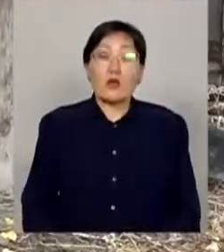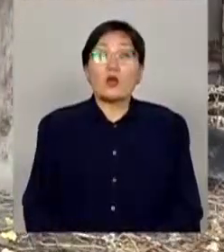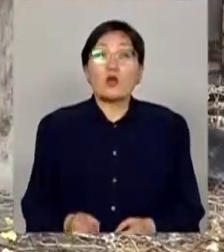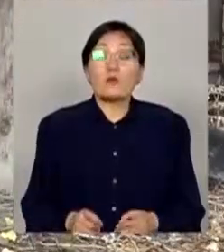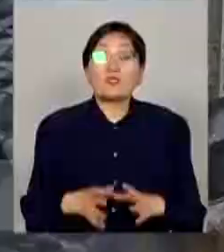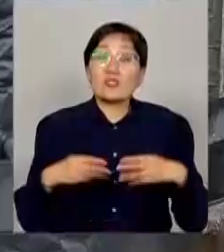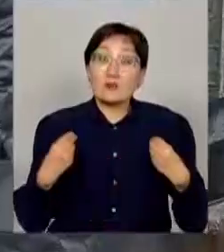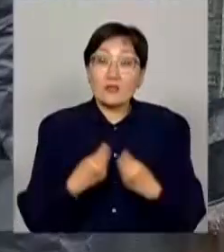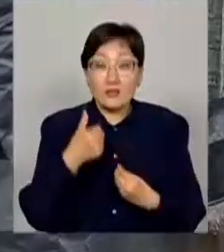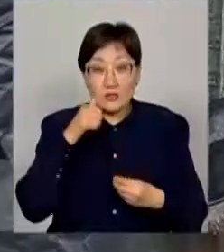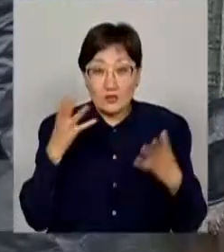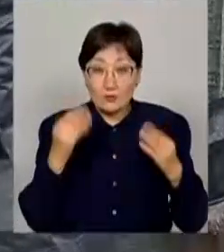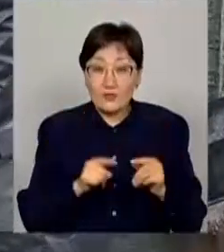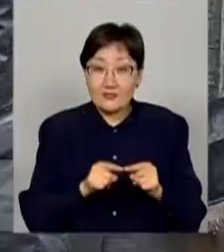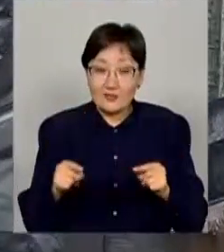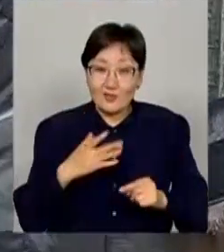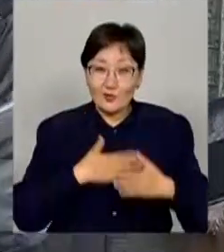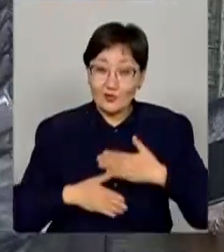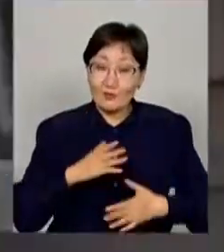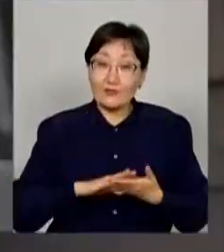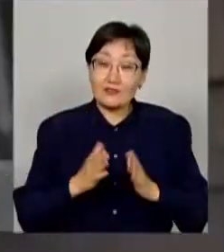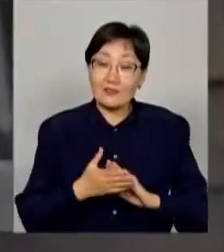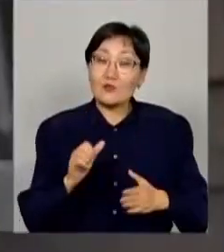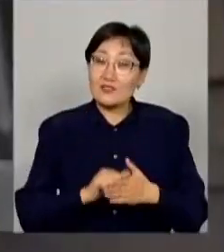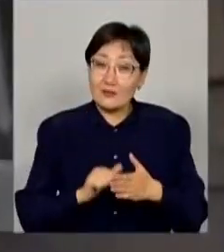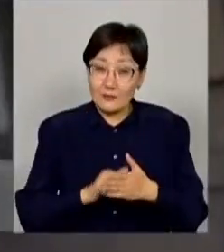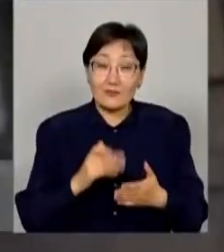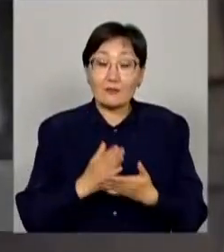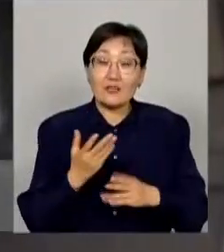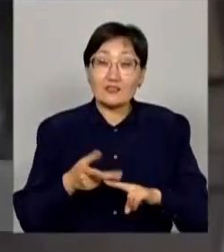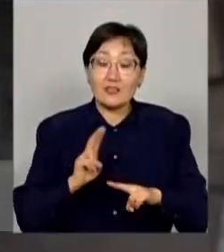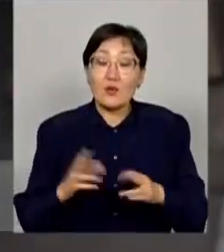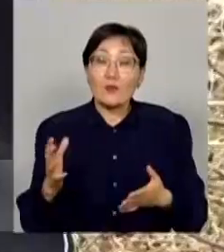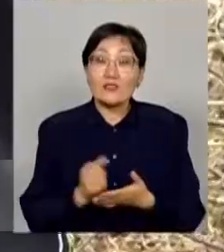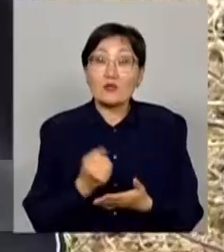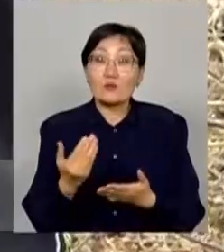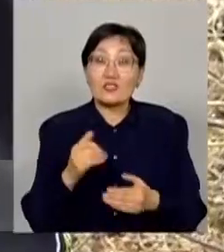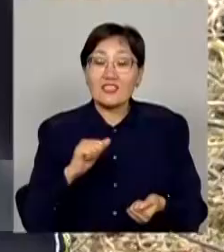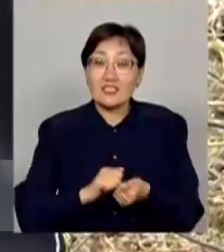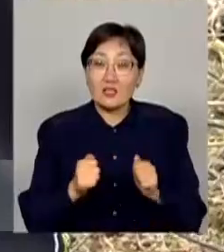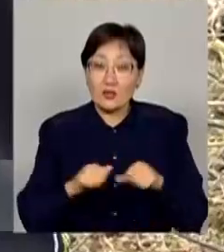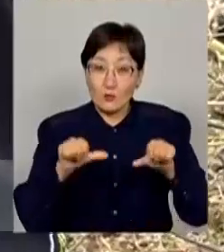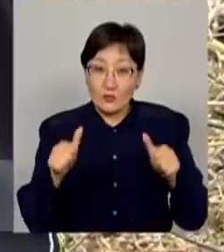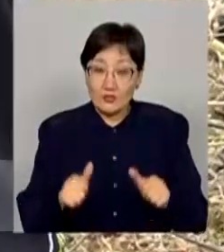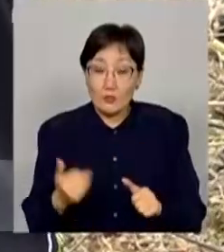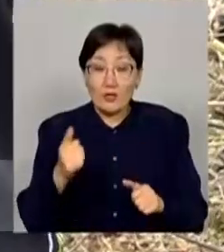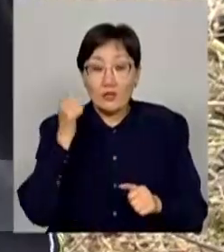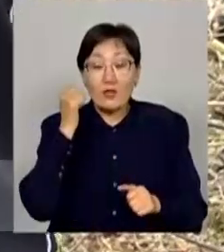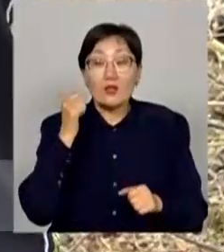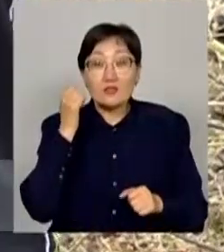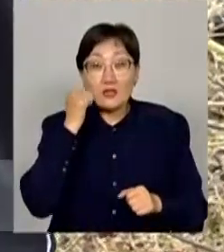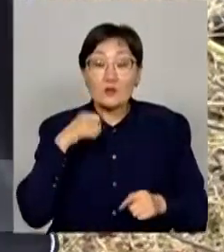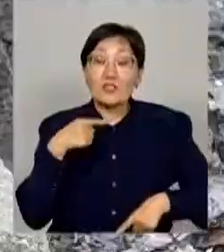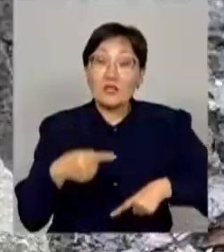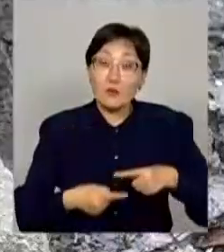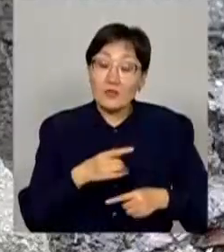Оразбектер әулеті кешеден бері мәре сәре күйде, оған себепте жоқ емес, өйткені табылған мына тас мүсін өздерінің ата бабаларына